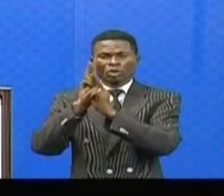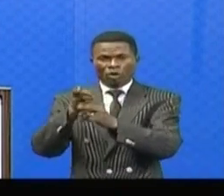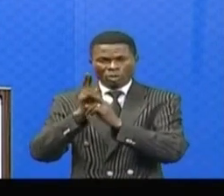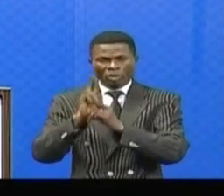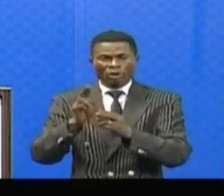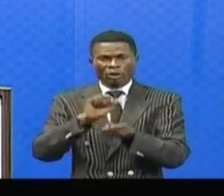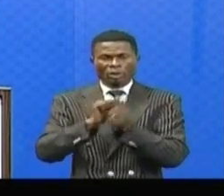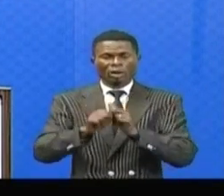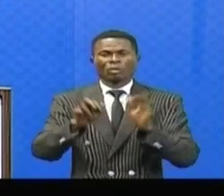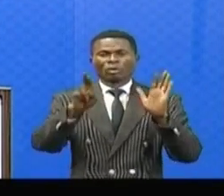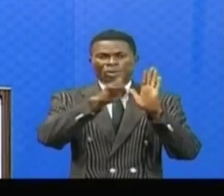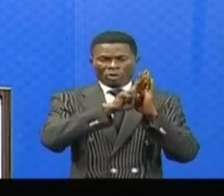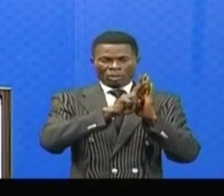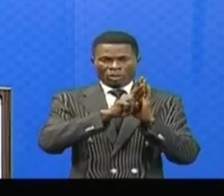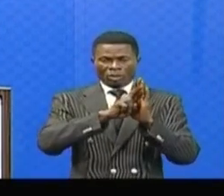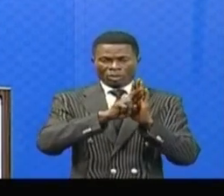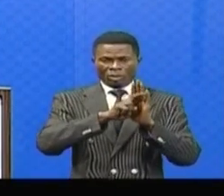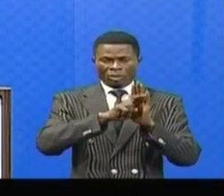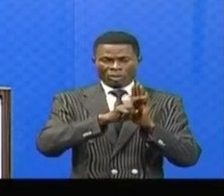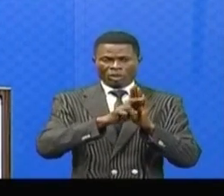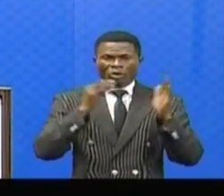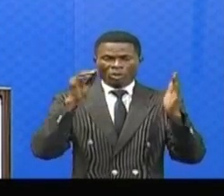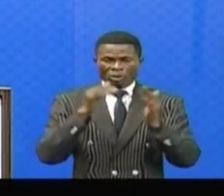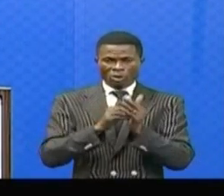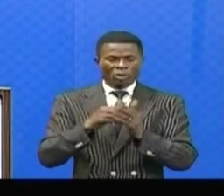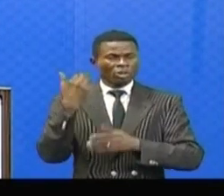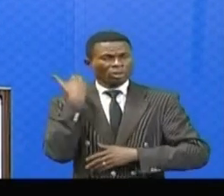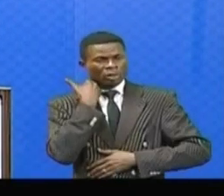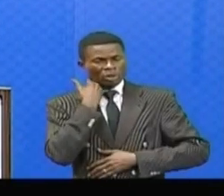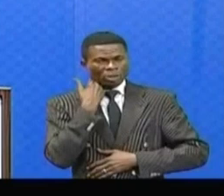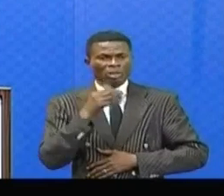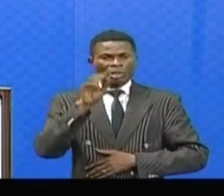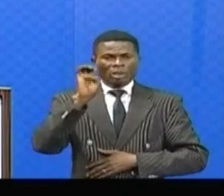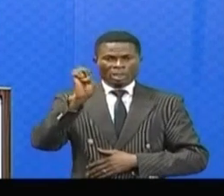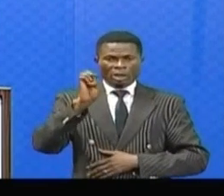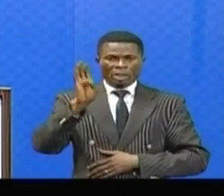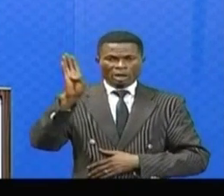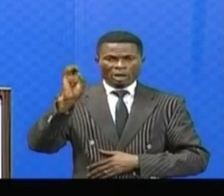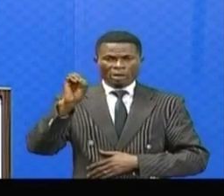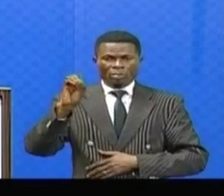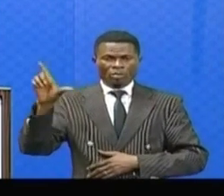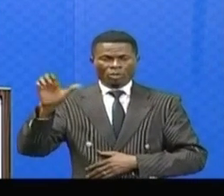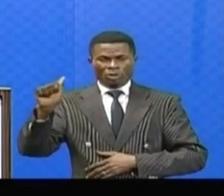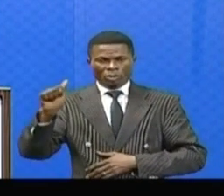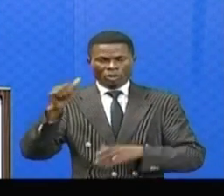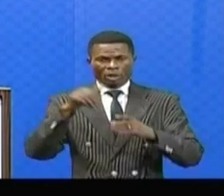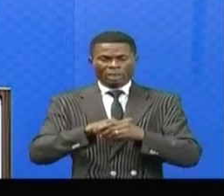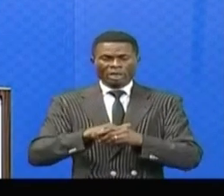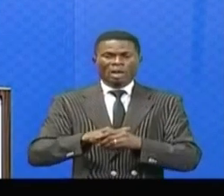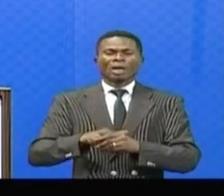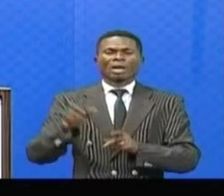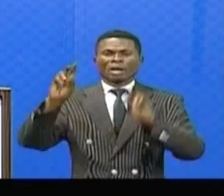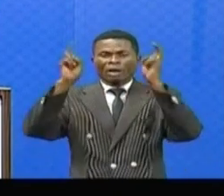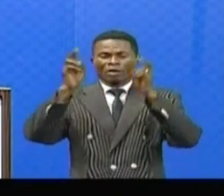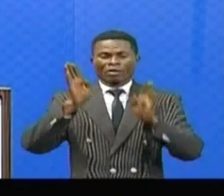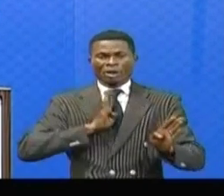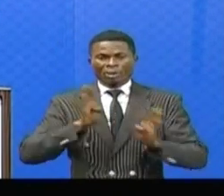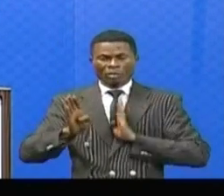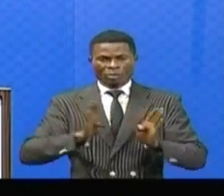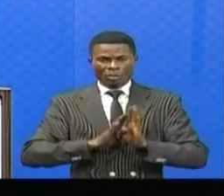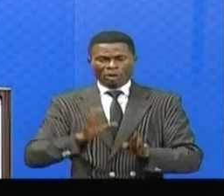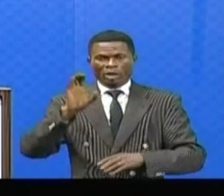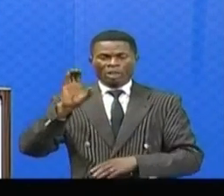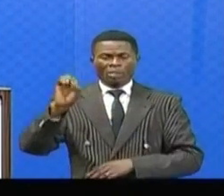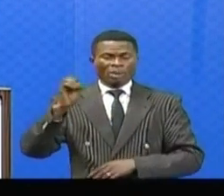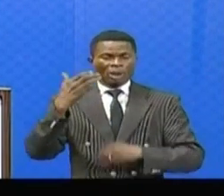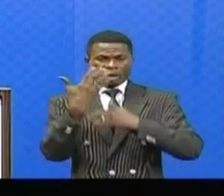de riposte en cours contre les maladies à virus Ebola dans la zone de santé de Bénio-Nord-Kivu, du choléra dans